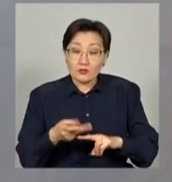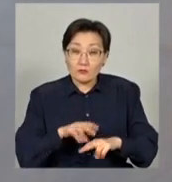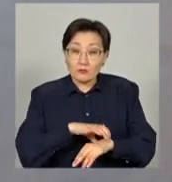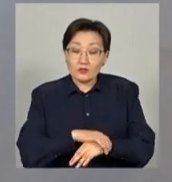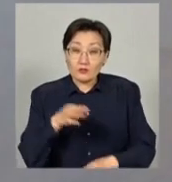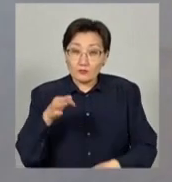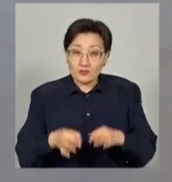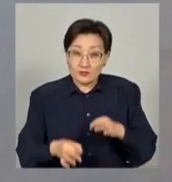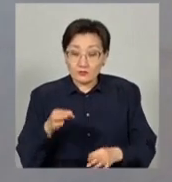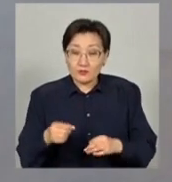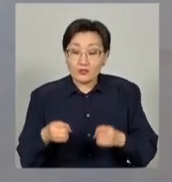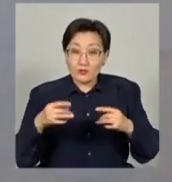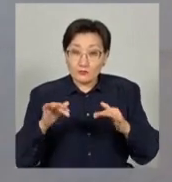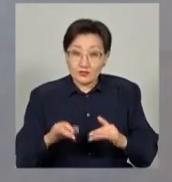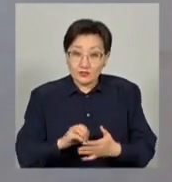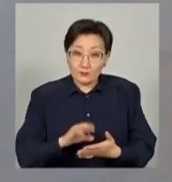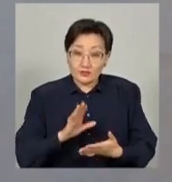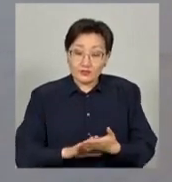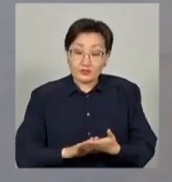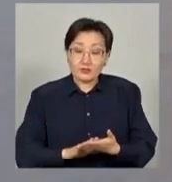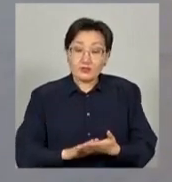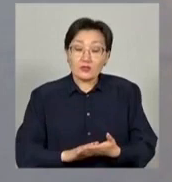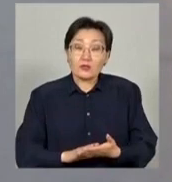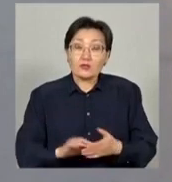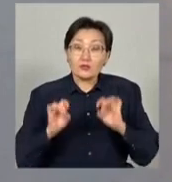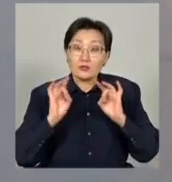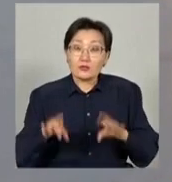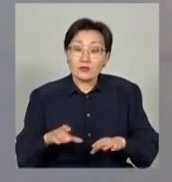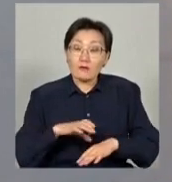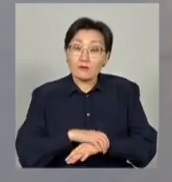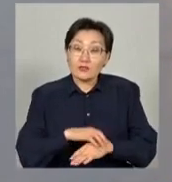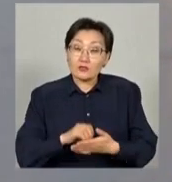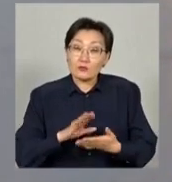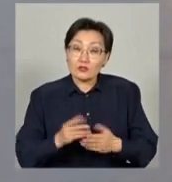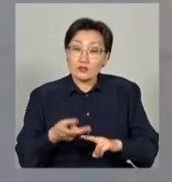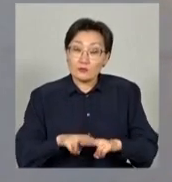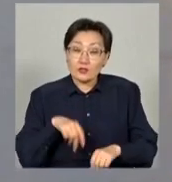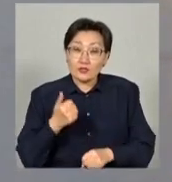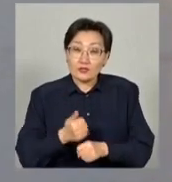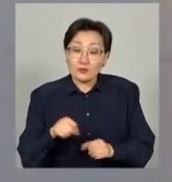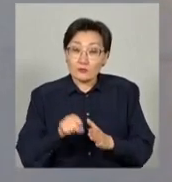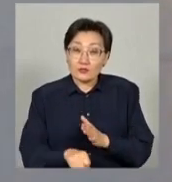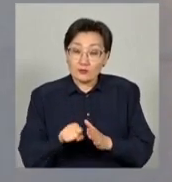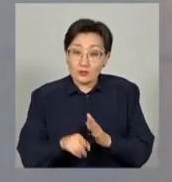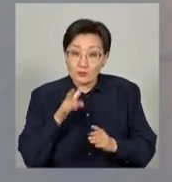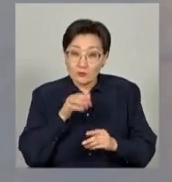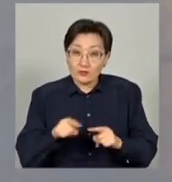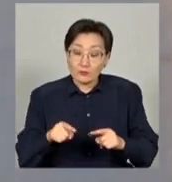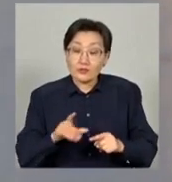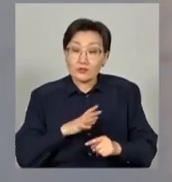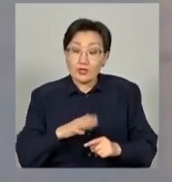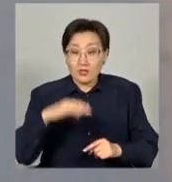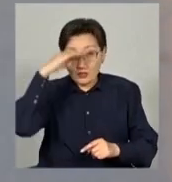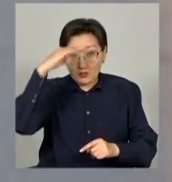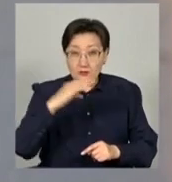дейінгі тергеп-тексерудің бірыңғай тізіліміне жазатайым оқиға ретінде тіркелді. Бұл оқиғалар негізгі қысқы уақытта орын алатындықтан